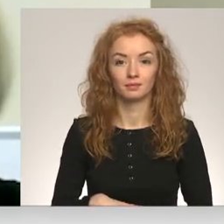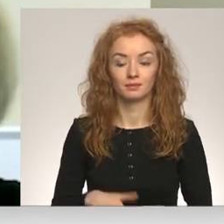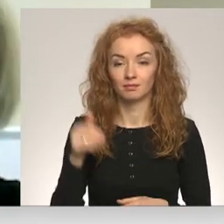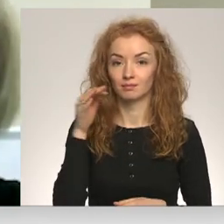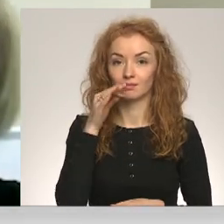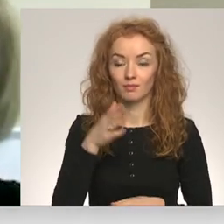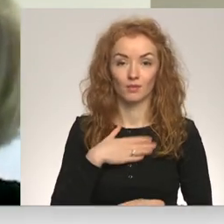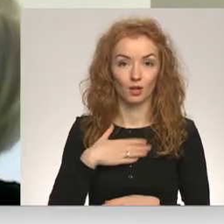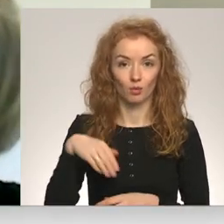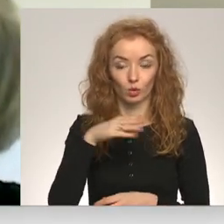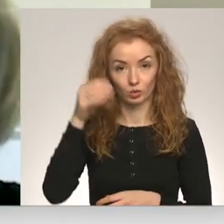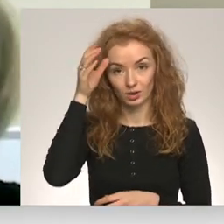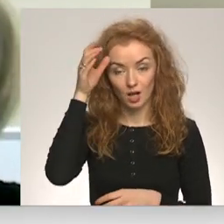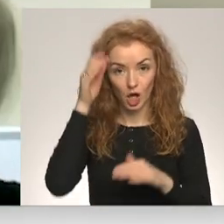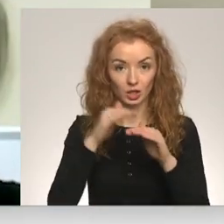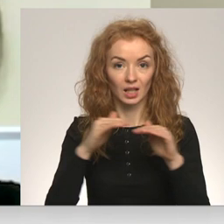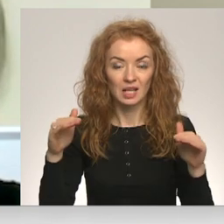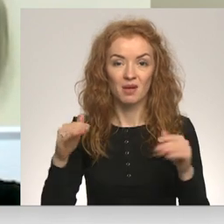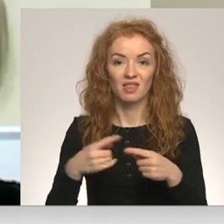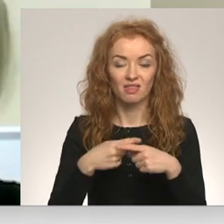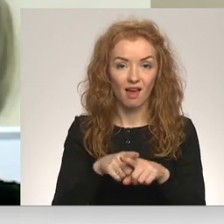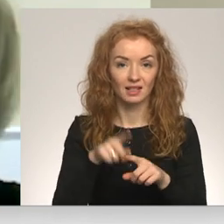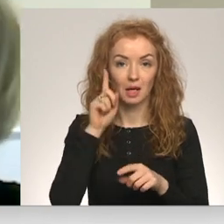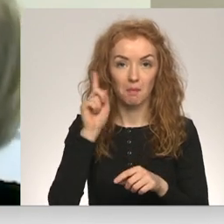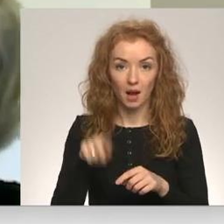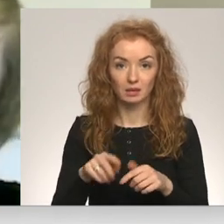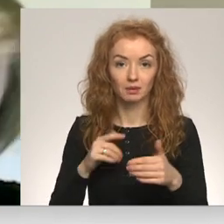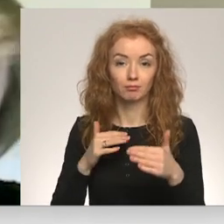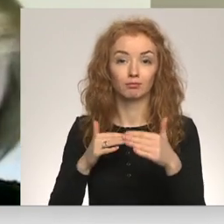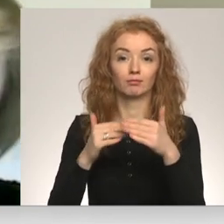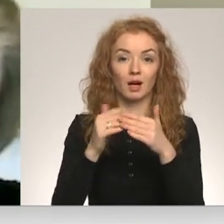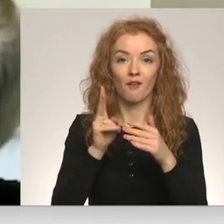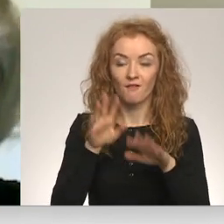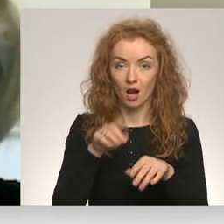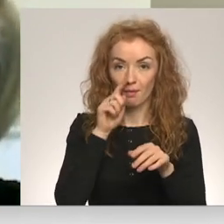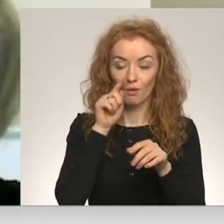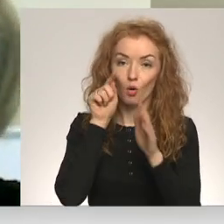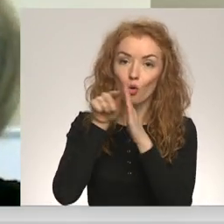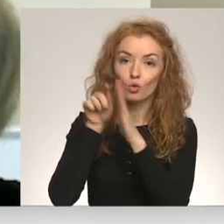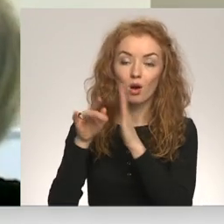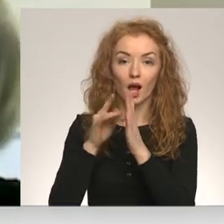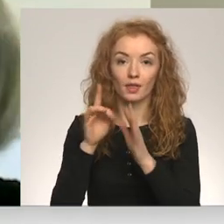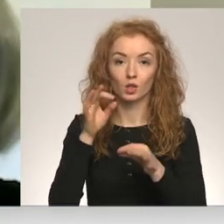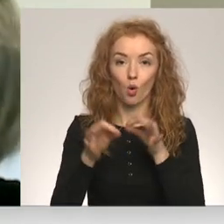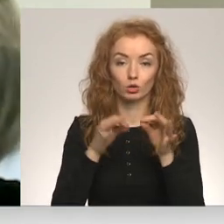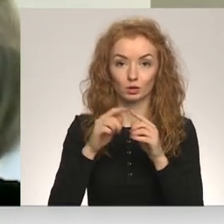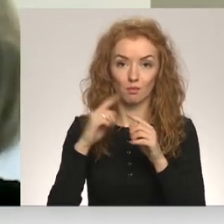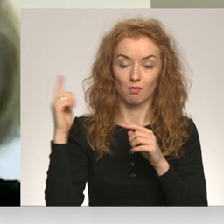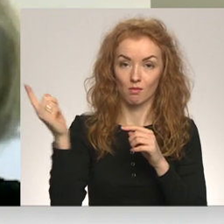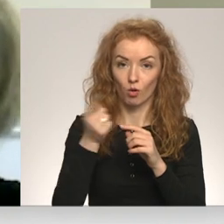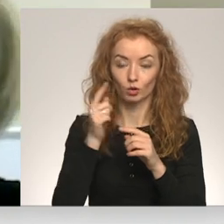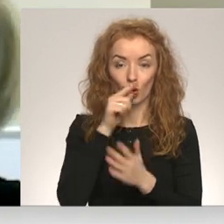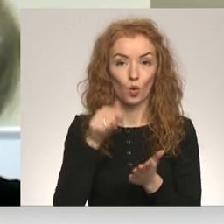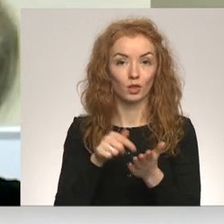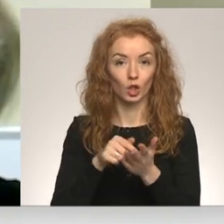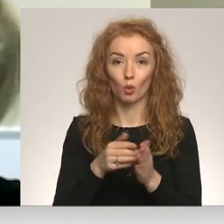Mūsu zināšanu līmenis, cilvēks tehniskās prasmes tuvojas tam, ka varam kontrolēt kosmosa telpu, notikumus, kurus pirms